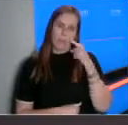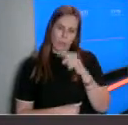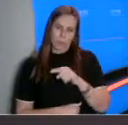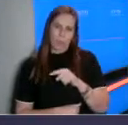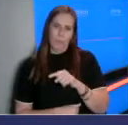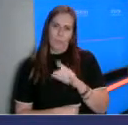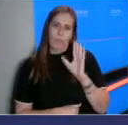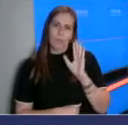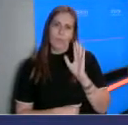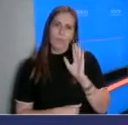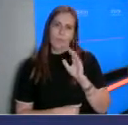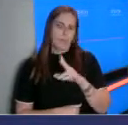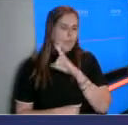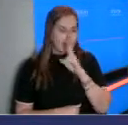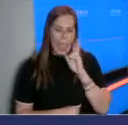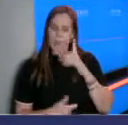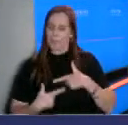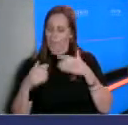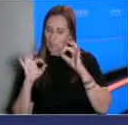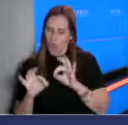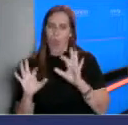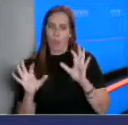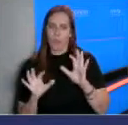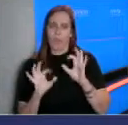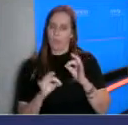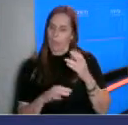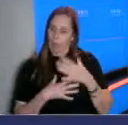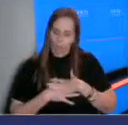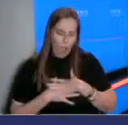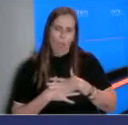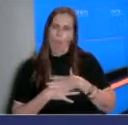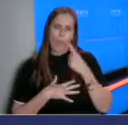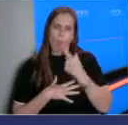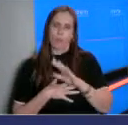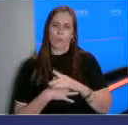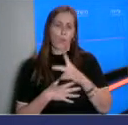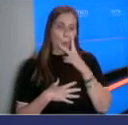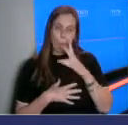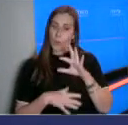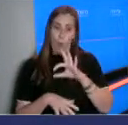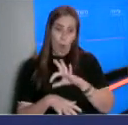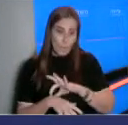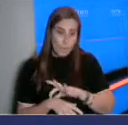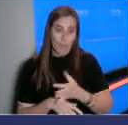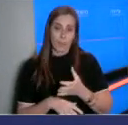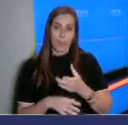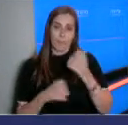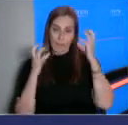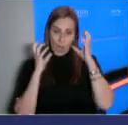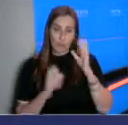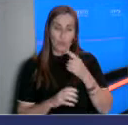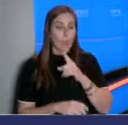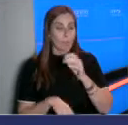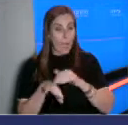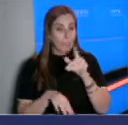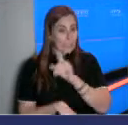את האם ואת הרעיה ואת החיים שלה ואת האמפתיה והחשיבה שלה. והם רואים את הרופא שלה, רופא שלה בתל השומר,